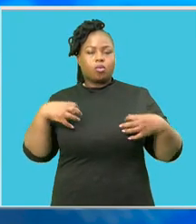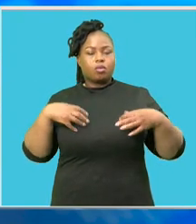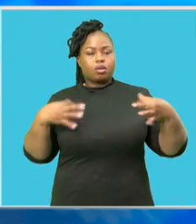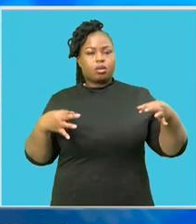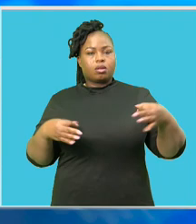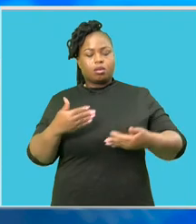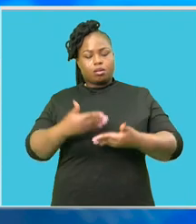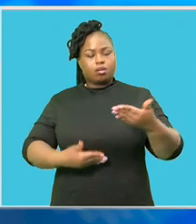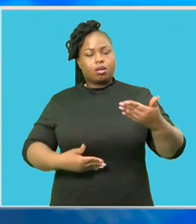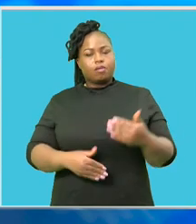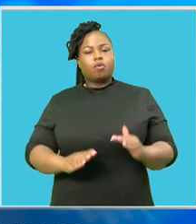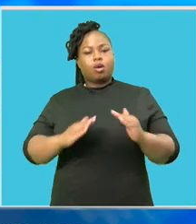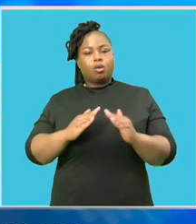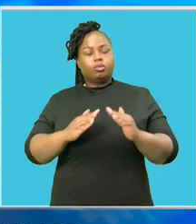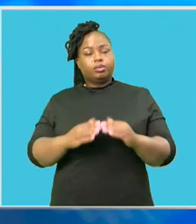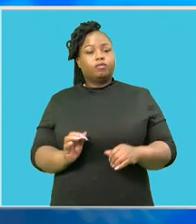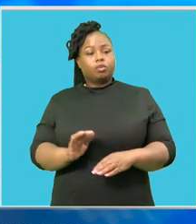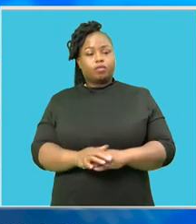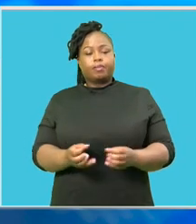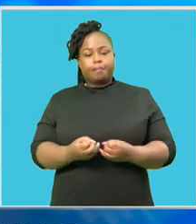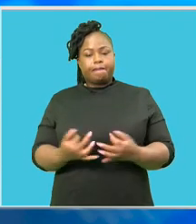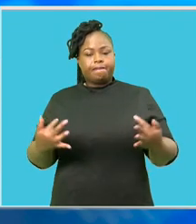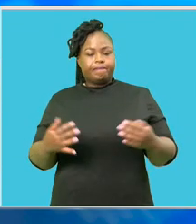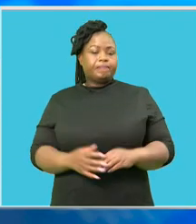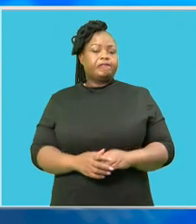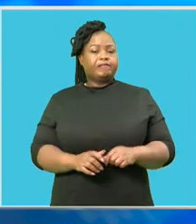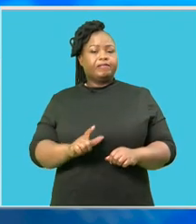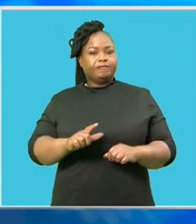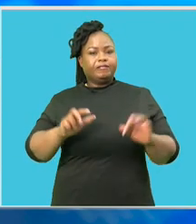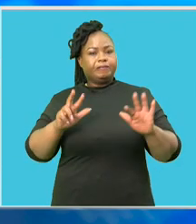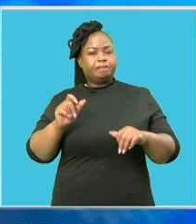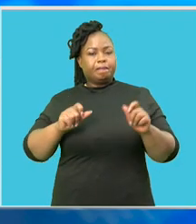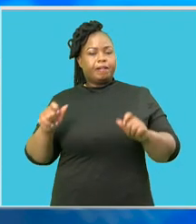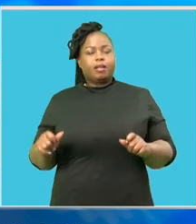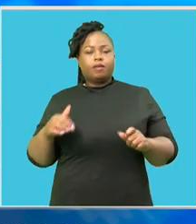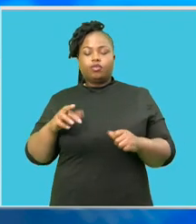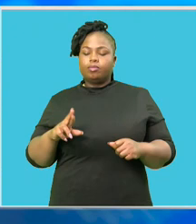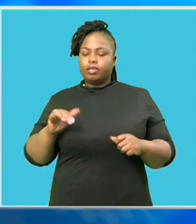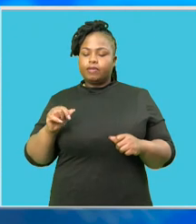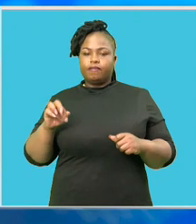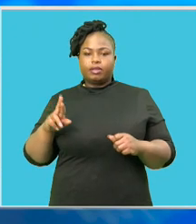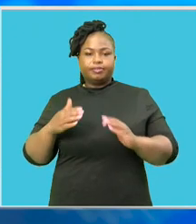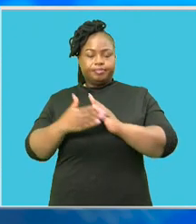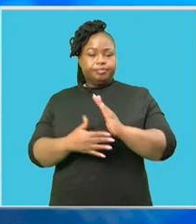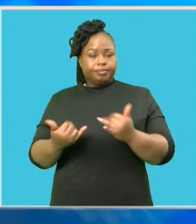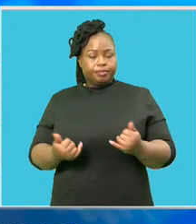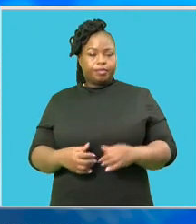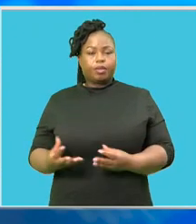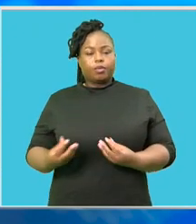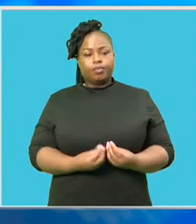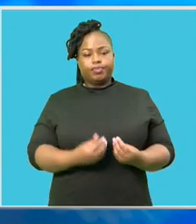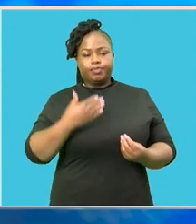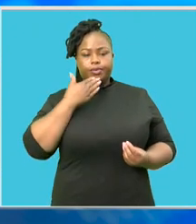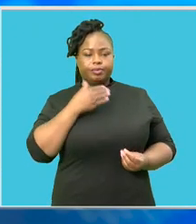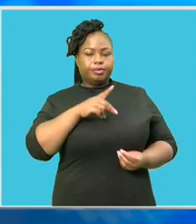deeds ngelasemzini kubaxhamla abangaphezulu kwamakhulu asixhenxe eRiverside View kwangoko namhlanje. UMabaso obekhatshwa ngumlawuli